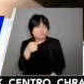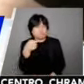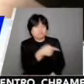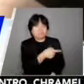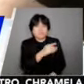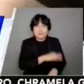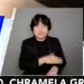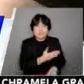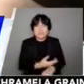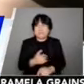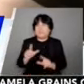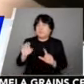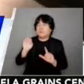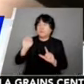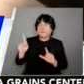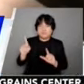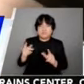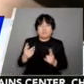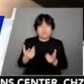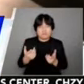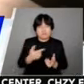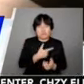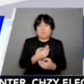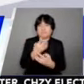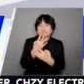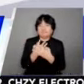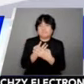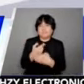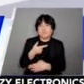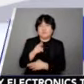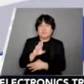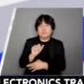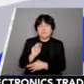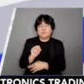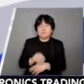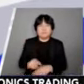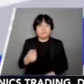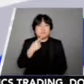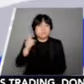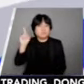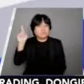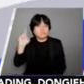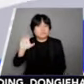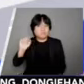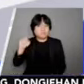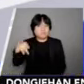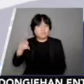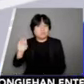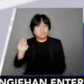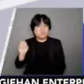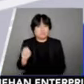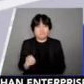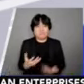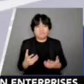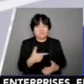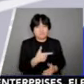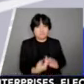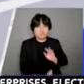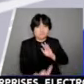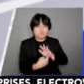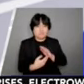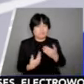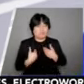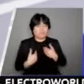nakasuhan at nakulong. Sa isang pahayag, sinabi ni Carpio na walang basihan at malisyoso ang pagdawit ni Guban sa kanya at kay